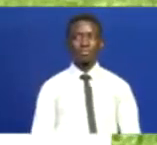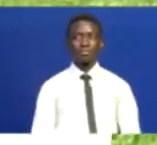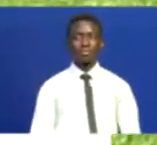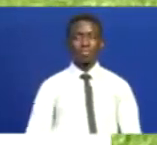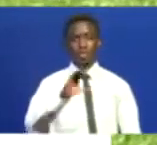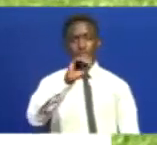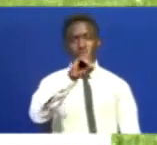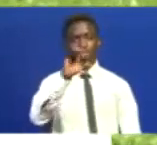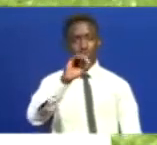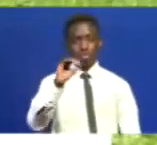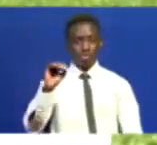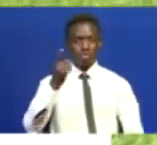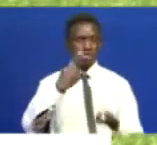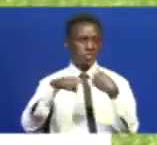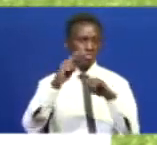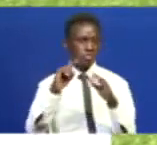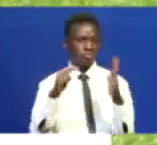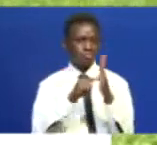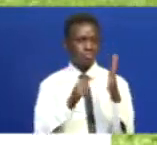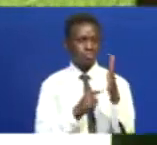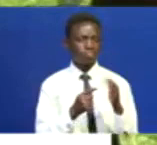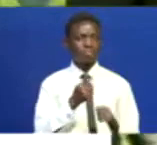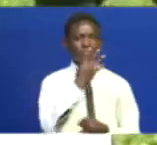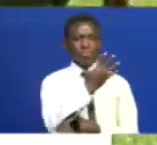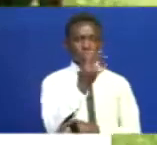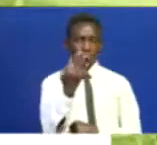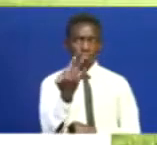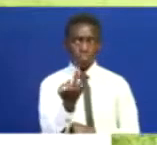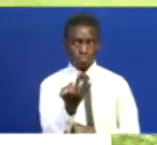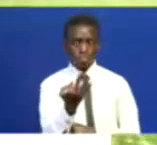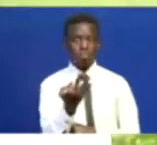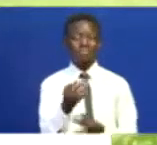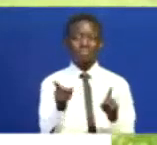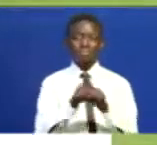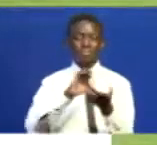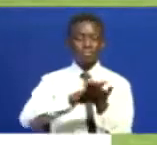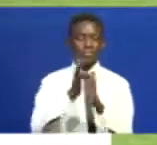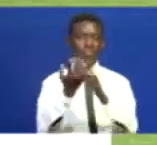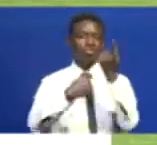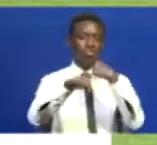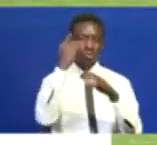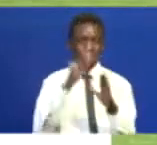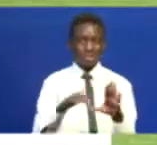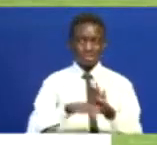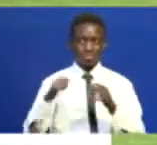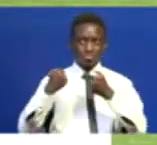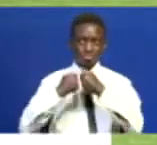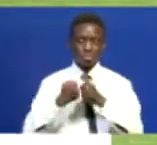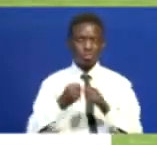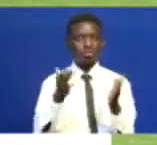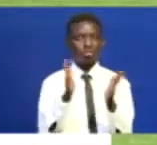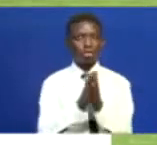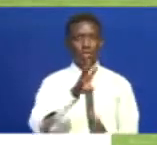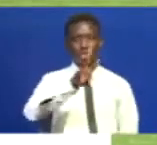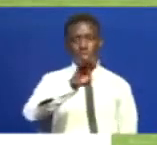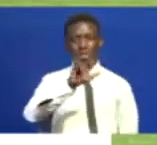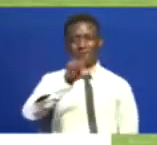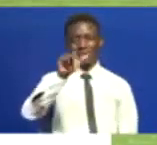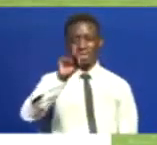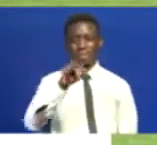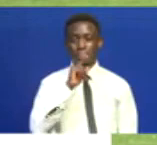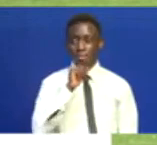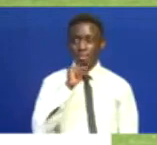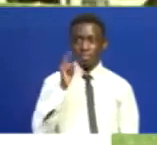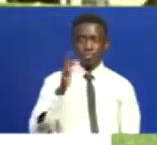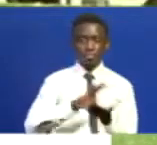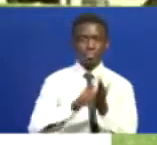Odoo aliandikisha jumla alama 43 na kuibuka mshindi katika mashindano hayo, naye William Kaguta akiibuka